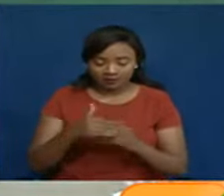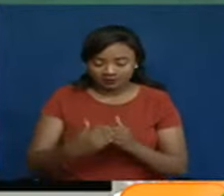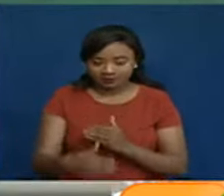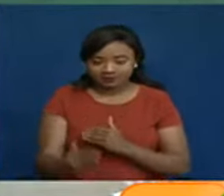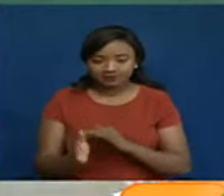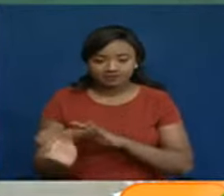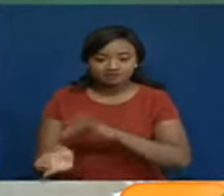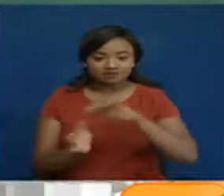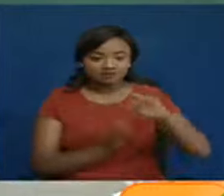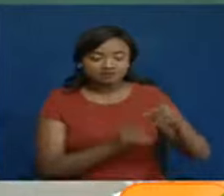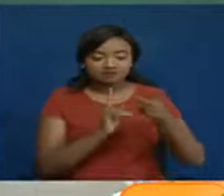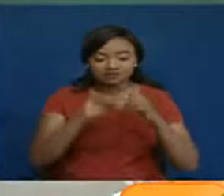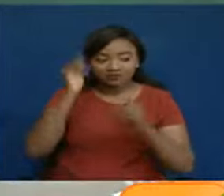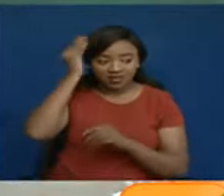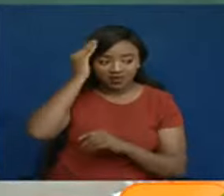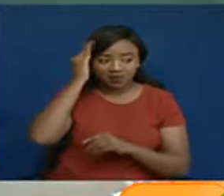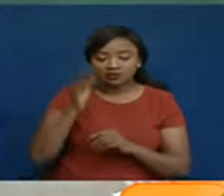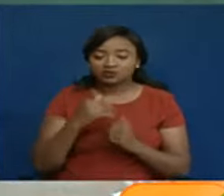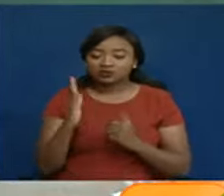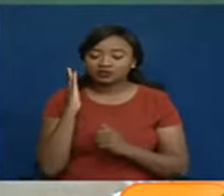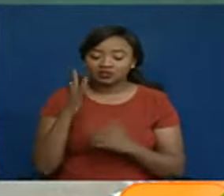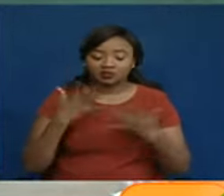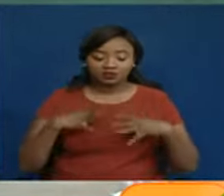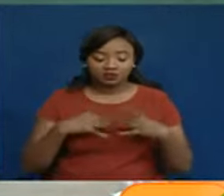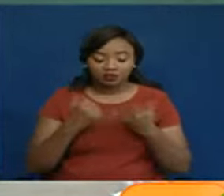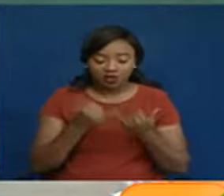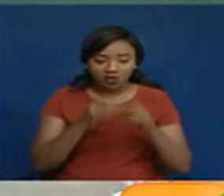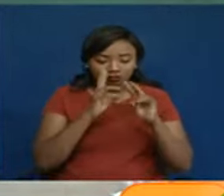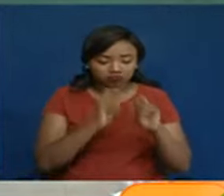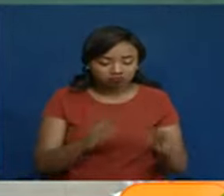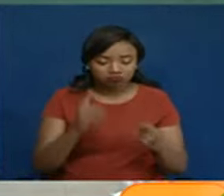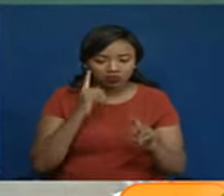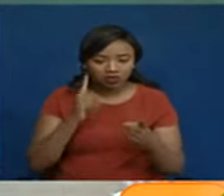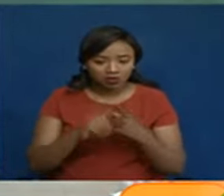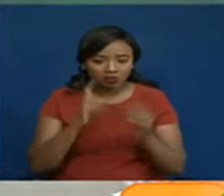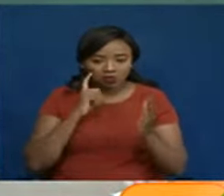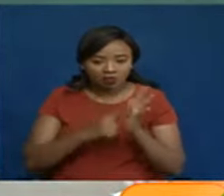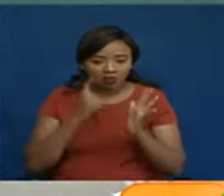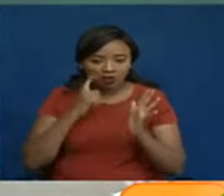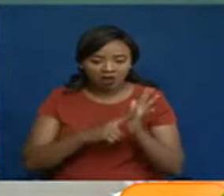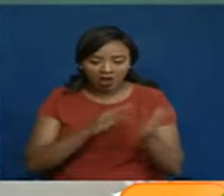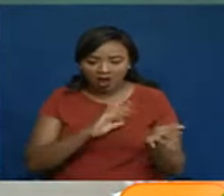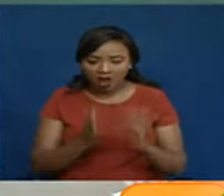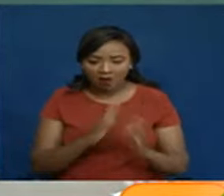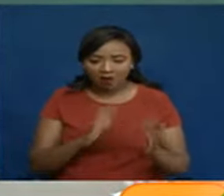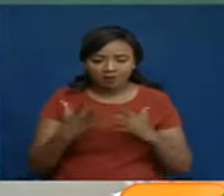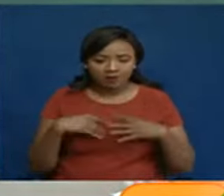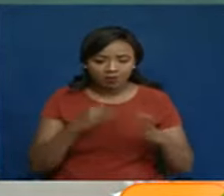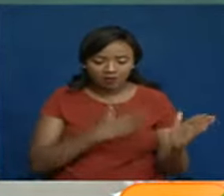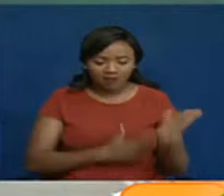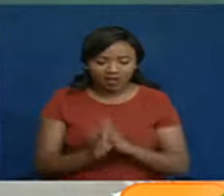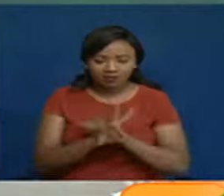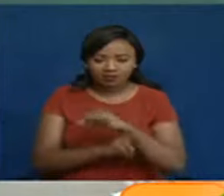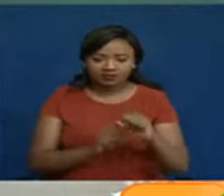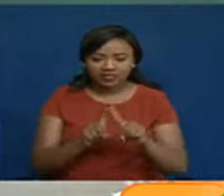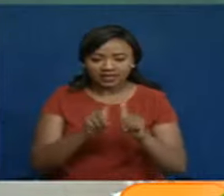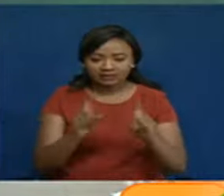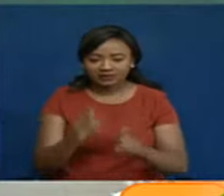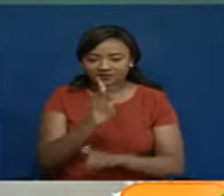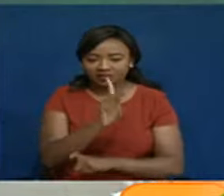yanayohusu elimu ambapo maafisa wa usalama wanaendelea kugundua mipango ya kuiba mtihani wa KCSE. Hii leo vijana wawili kutoka